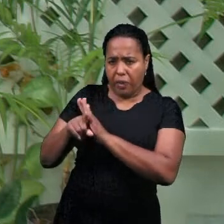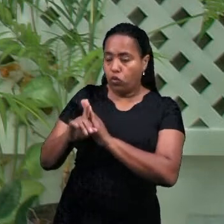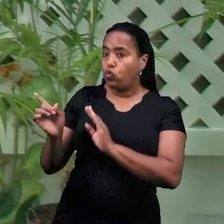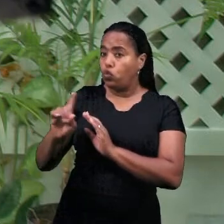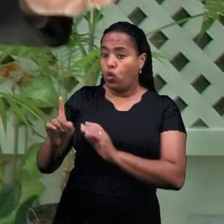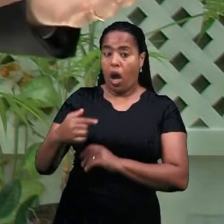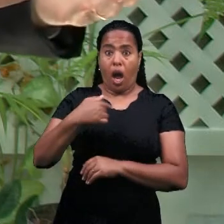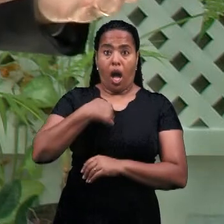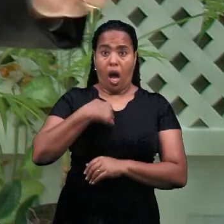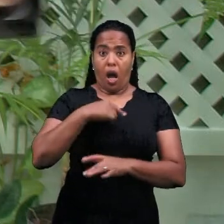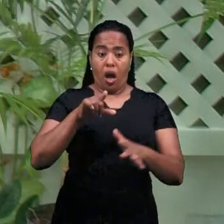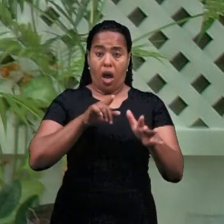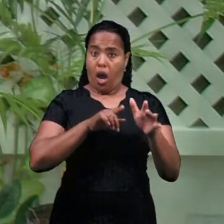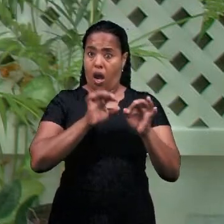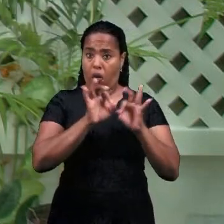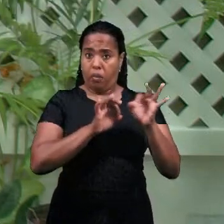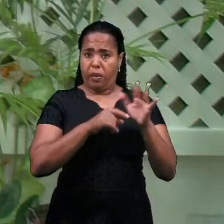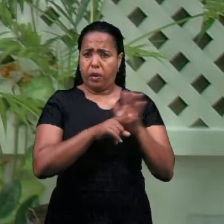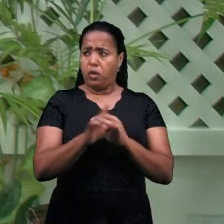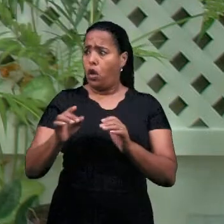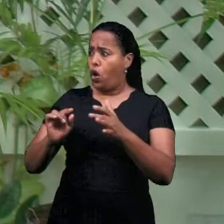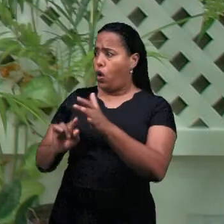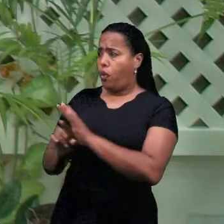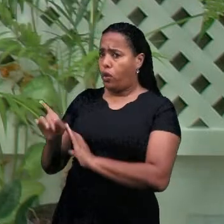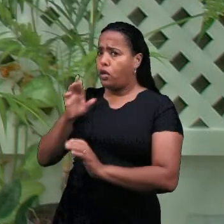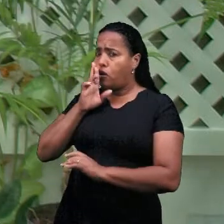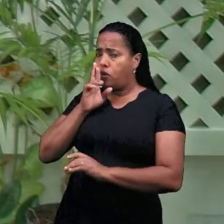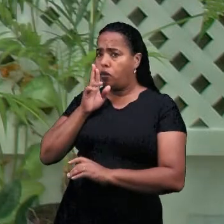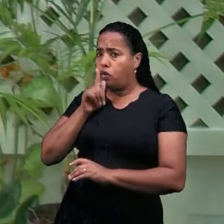une quelqu'un a envoyé une préoccupation.